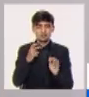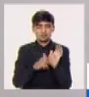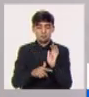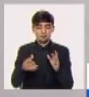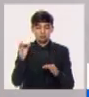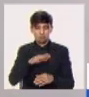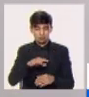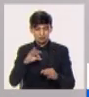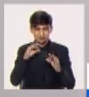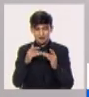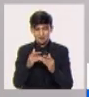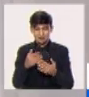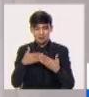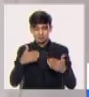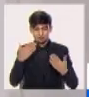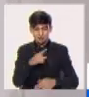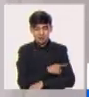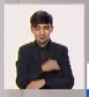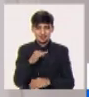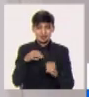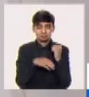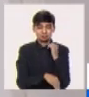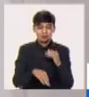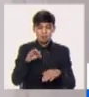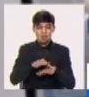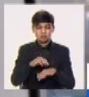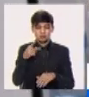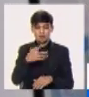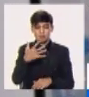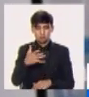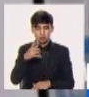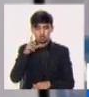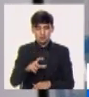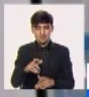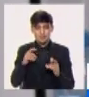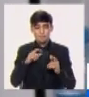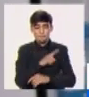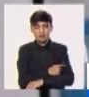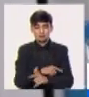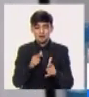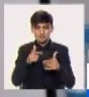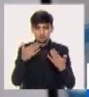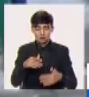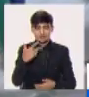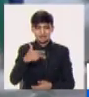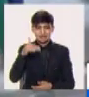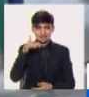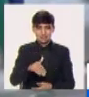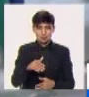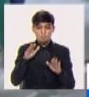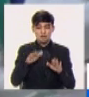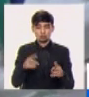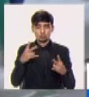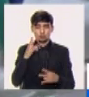күннің өзінде тамыздың аяғына дейін күніне вирус жұқтырған 2500 адам ауруханаға түсіп, оларға 30000 орын қажет болады